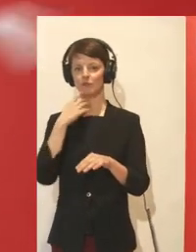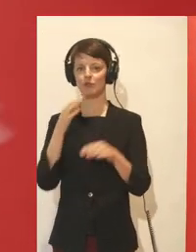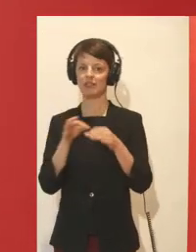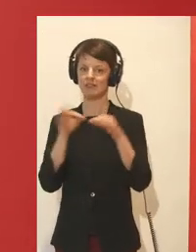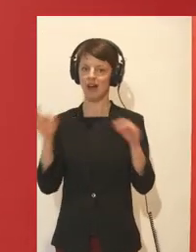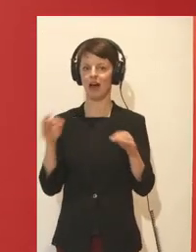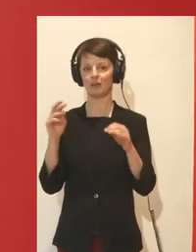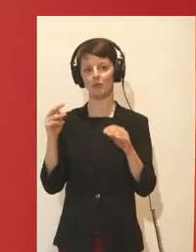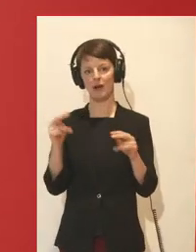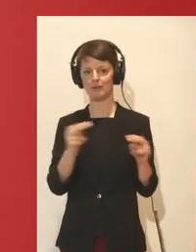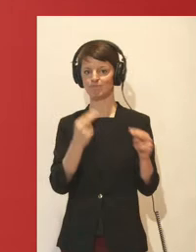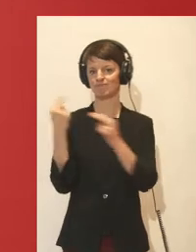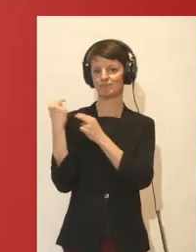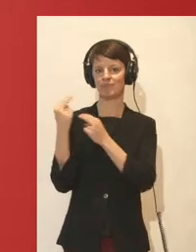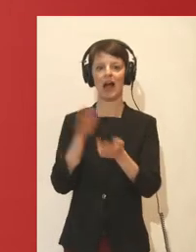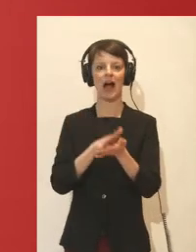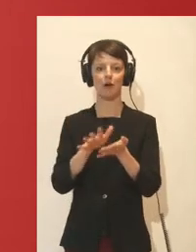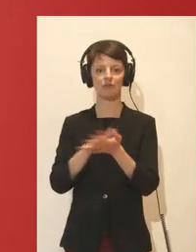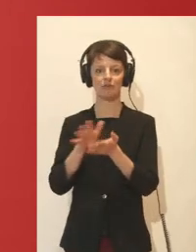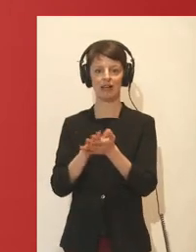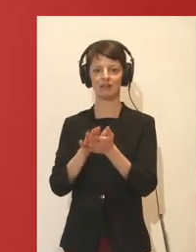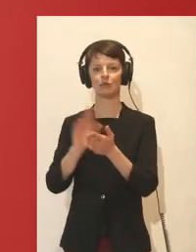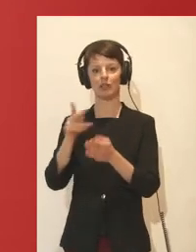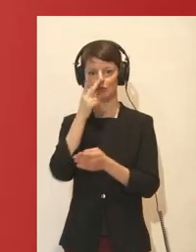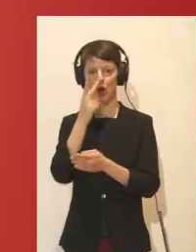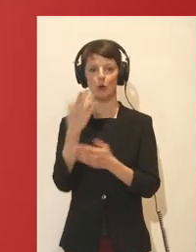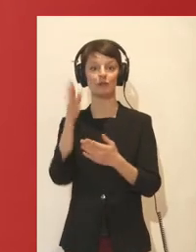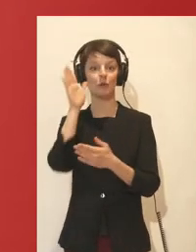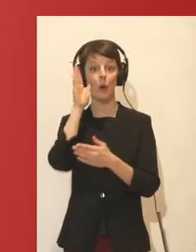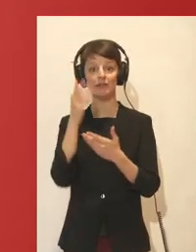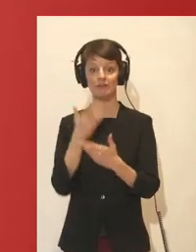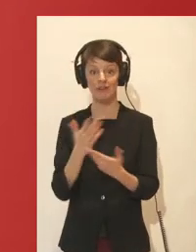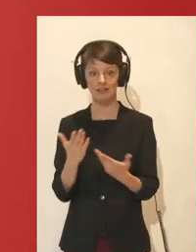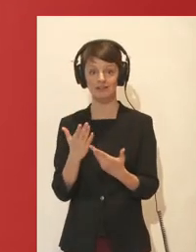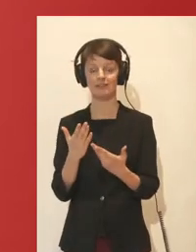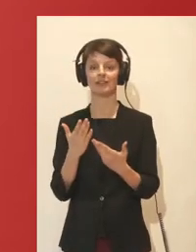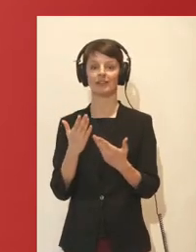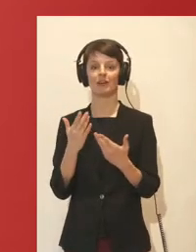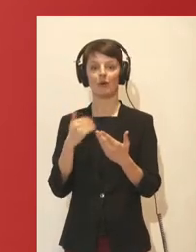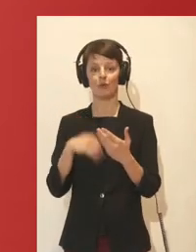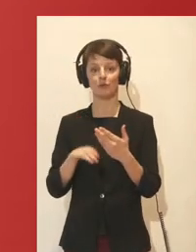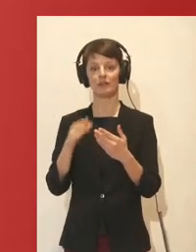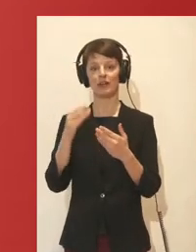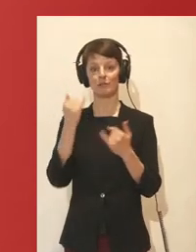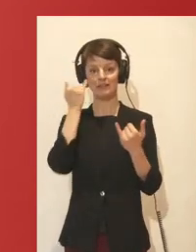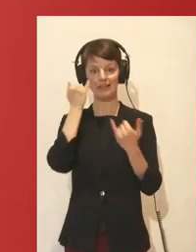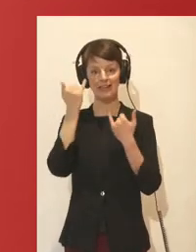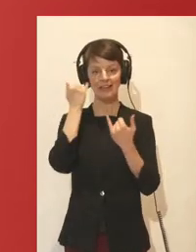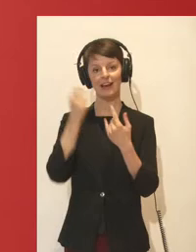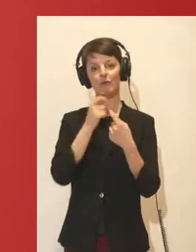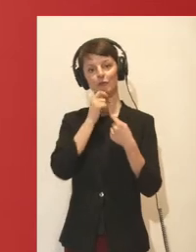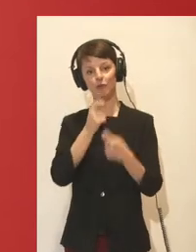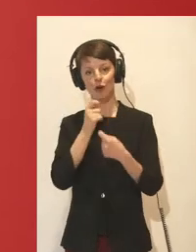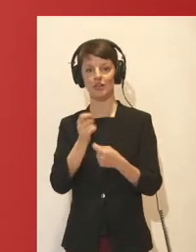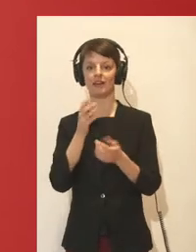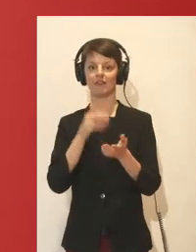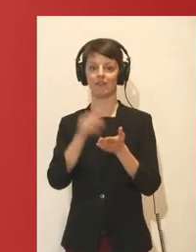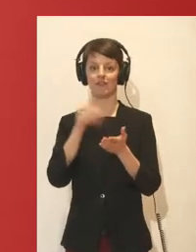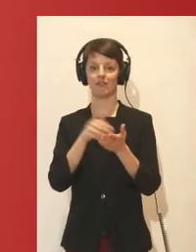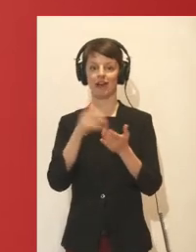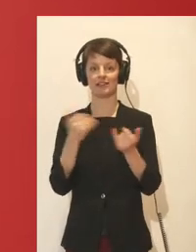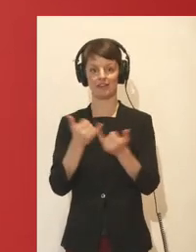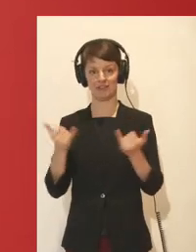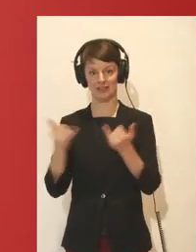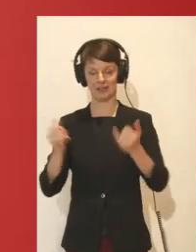revue passieren lassen reflektieren was wir so gehört haben und auch dann gucken wir mit den ideen und vorschlägen weitergeht